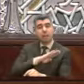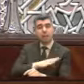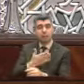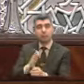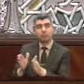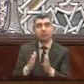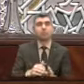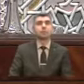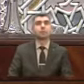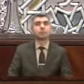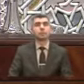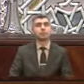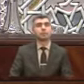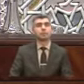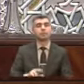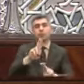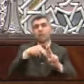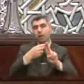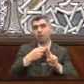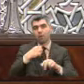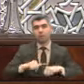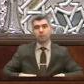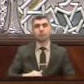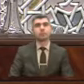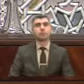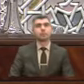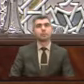السيد الوزير في ثواني، 8 ثواني.